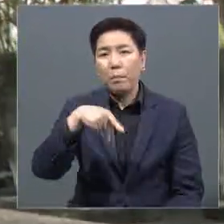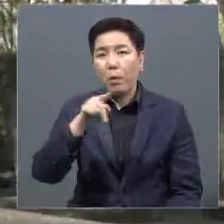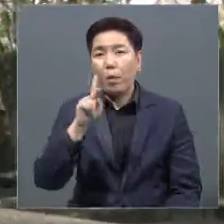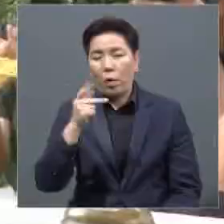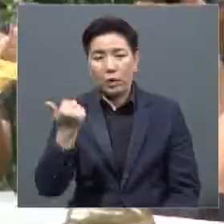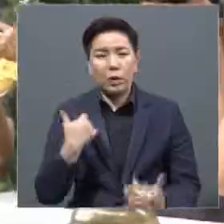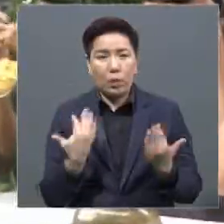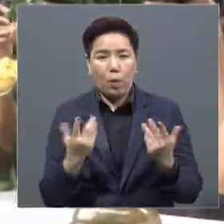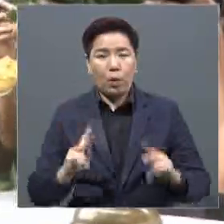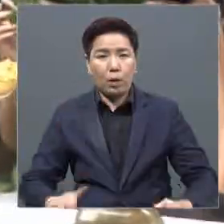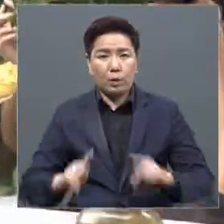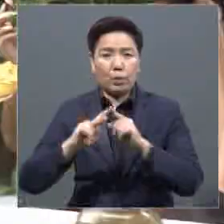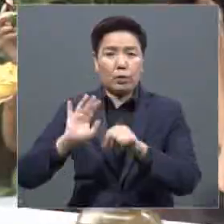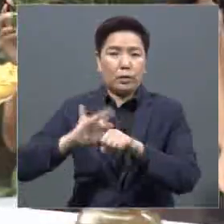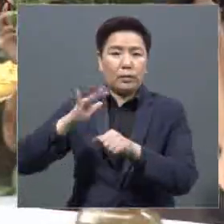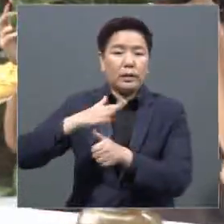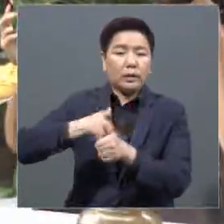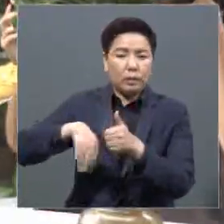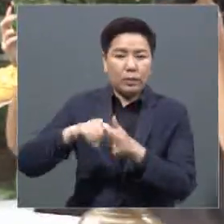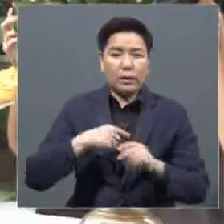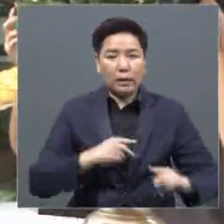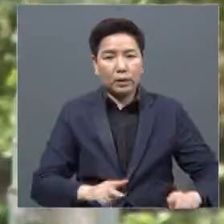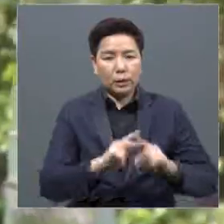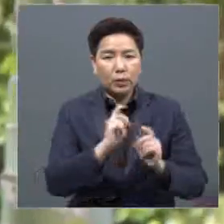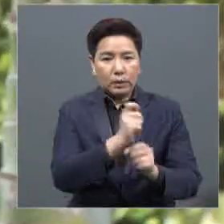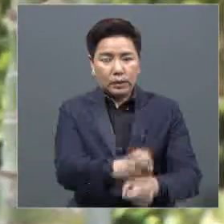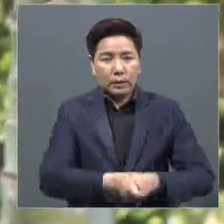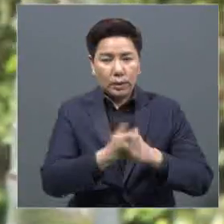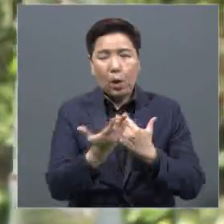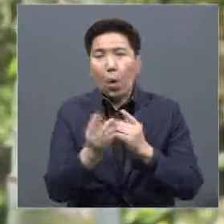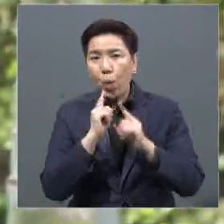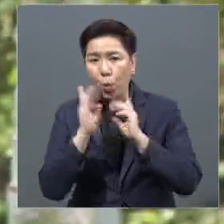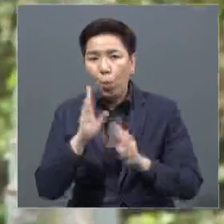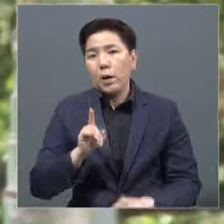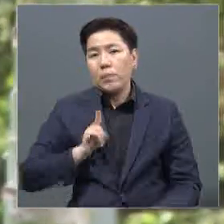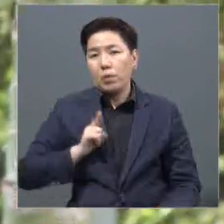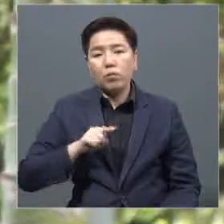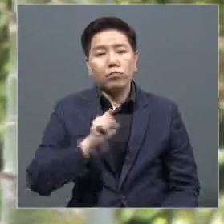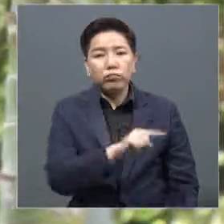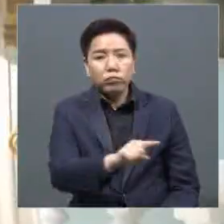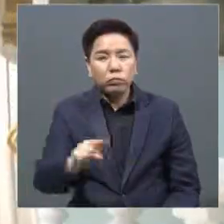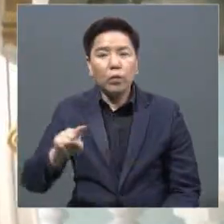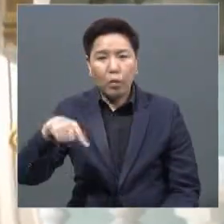ว่างที่กระทรวงทรัพยากรธรรมชาติและสิ่งแวดล้อมและกระทรวงเกษตรค่ะขอคุยกับผู้รับผิดชอบโดยตรงก่